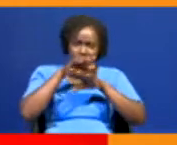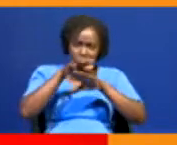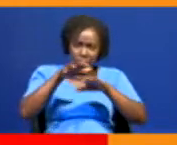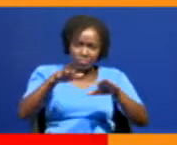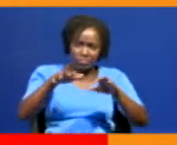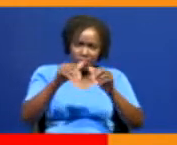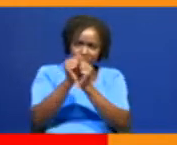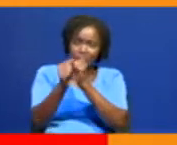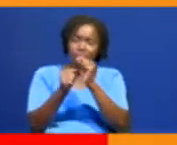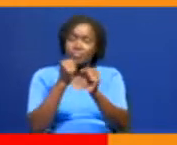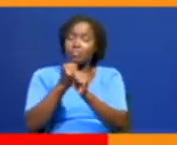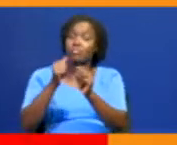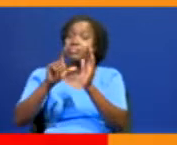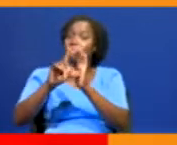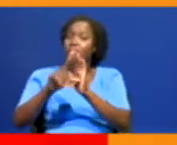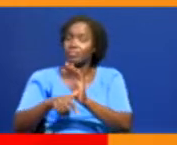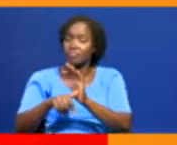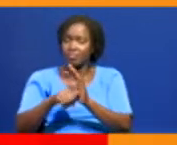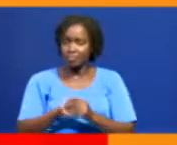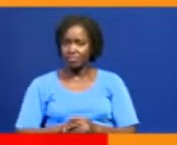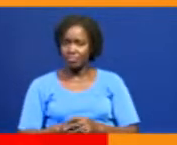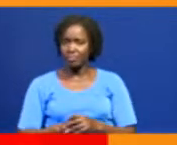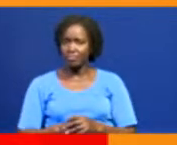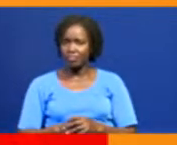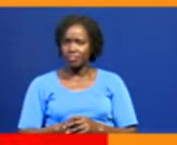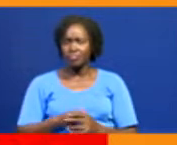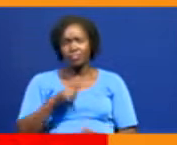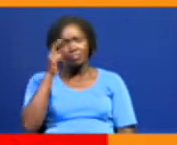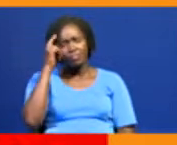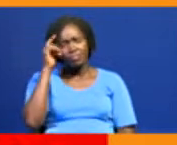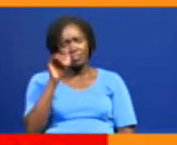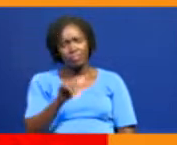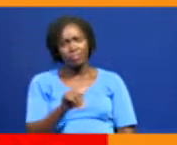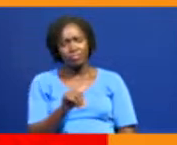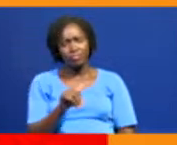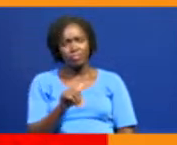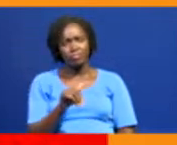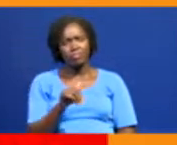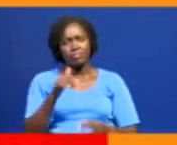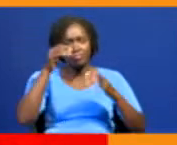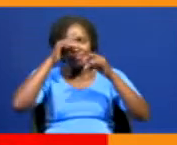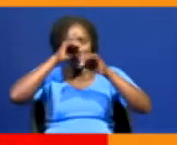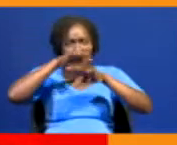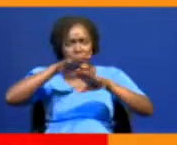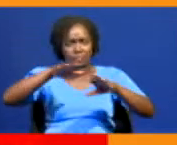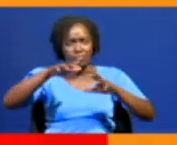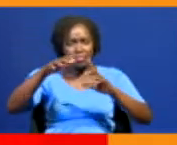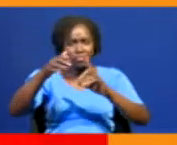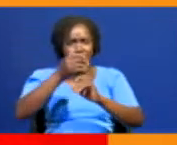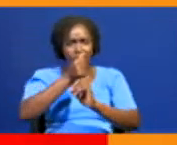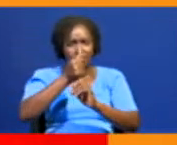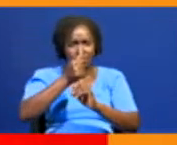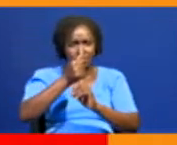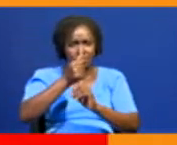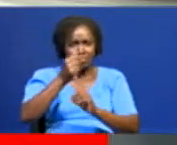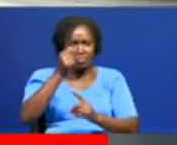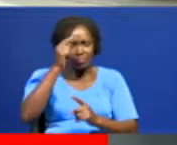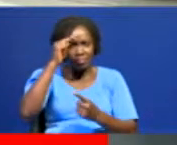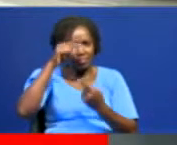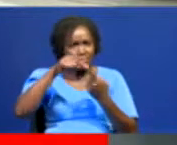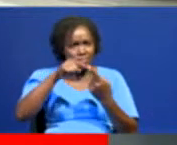miaka 10 baadaye. Je, unadhani ugatuzi umeweza kuafikia lililonuiwa?